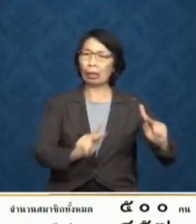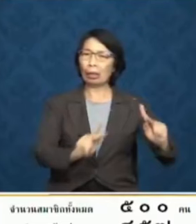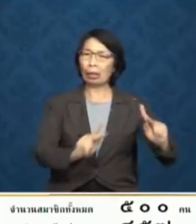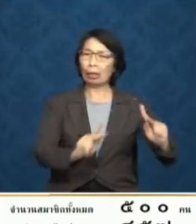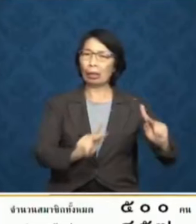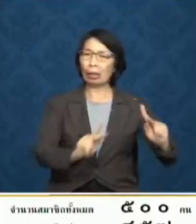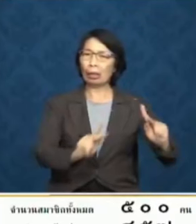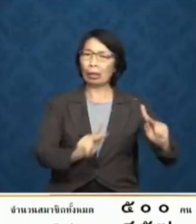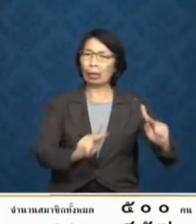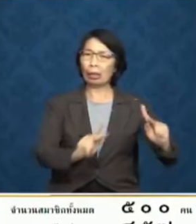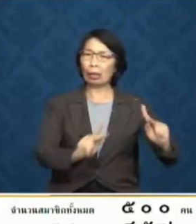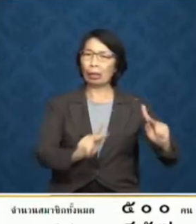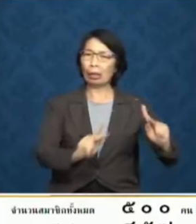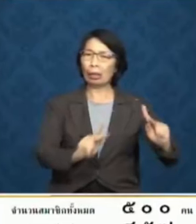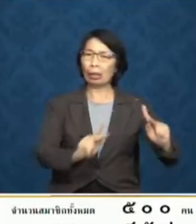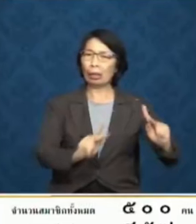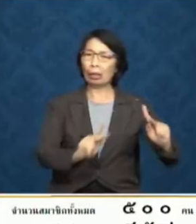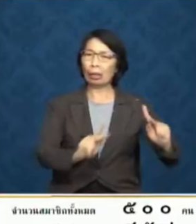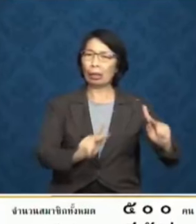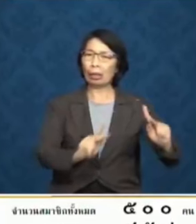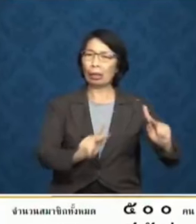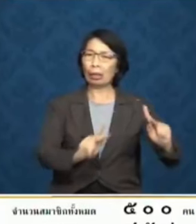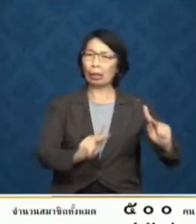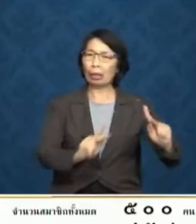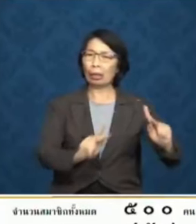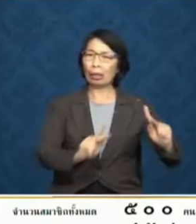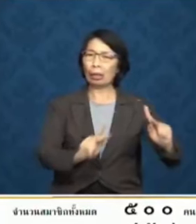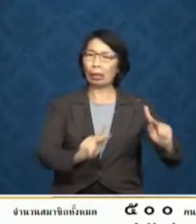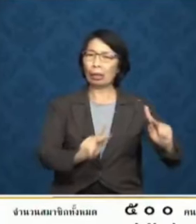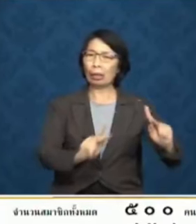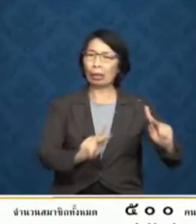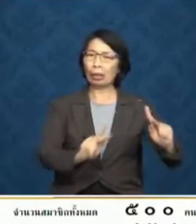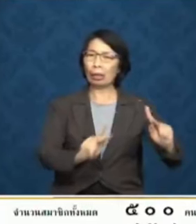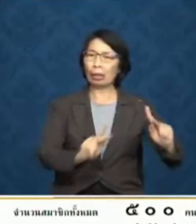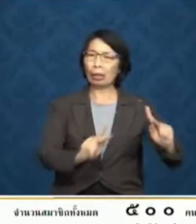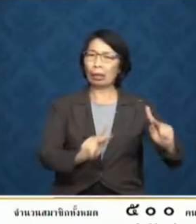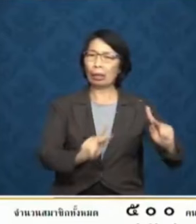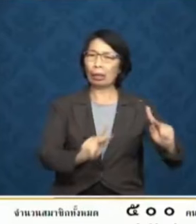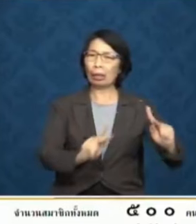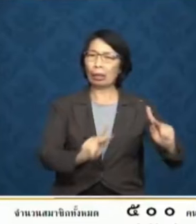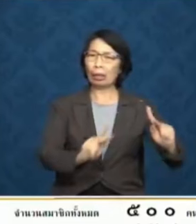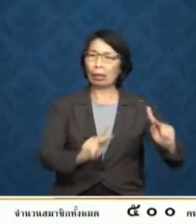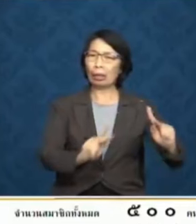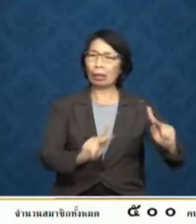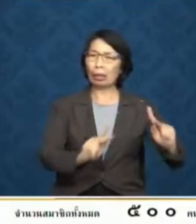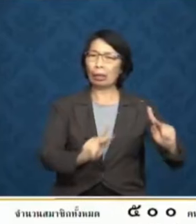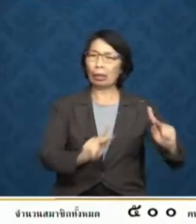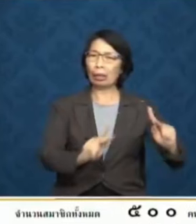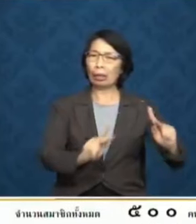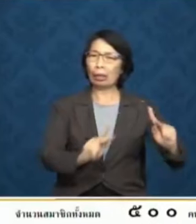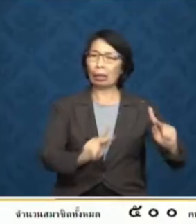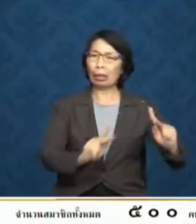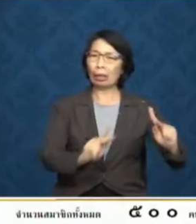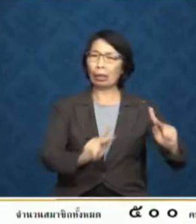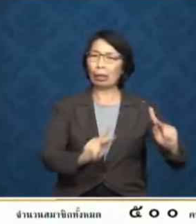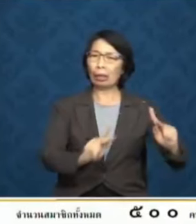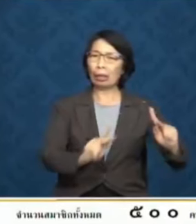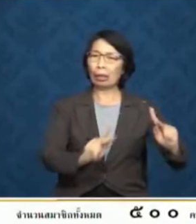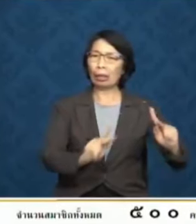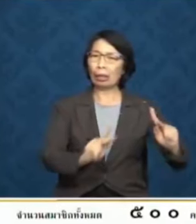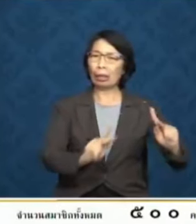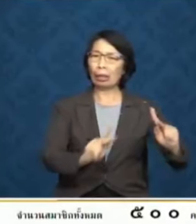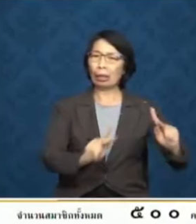รัฐให้นำมาฝากไว้ที่กระทรวงการคลังเหมือนดีนะเว้นแต่จะมีกฎหมายกำหนดไว้เป็นอย่างอื่นส